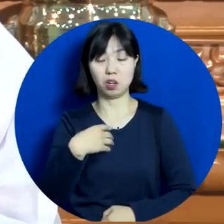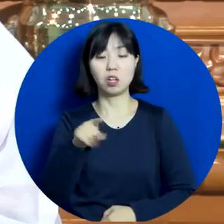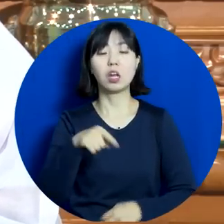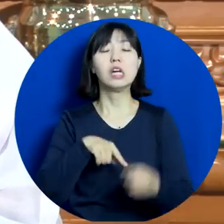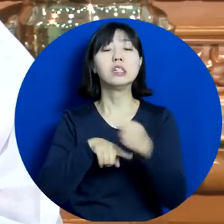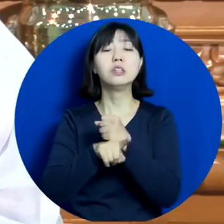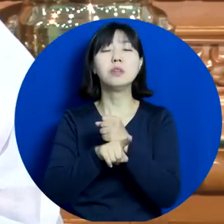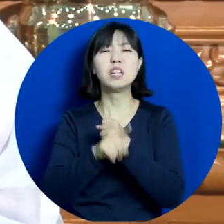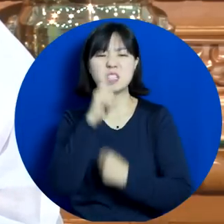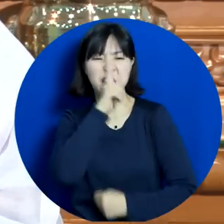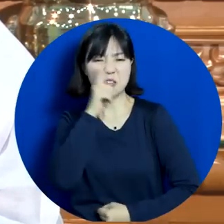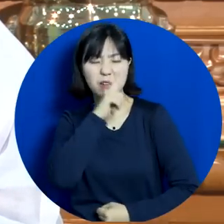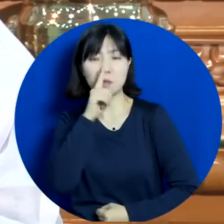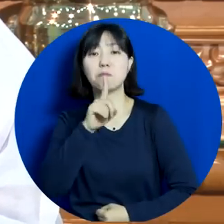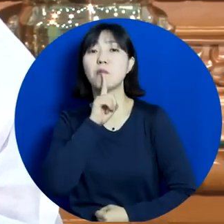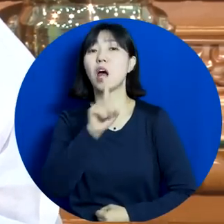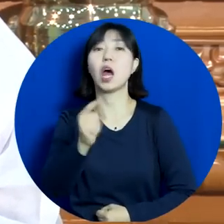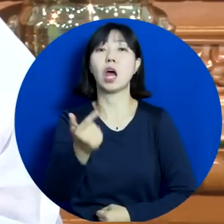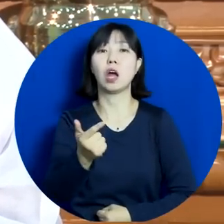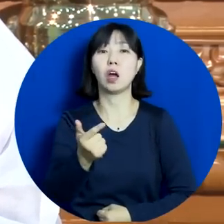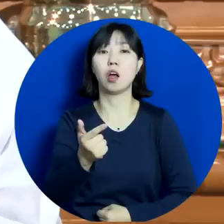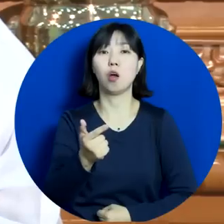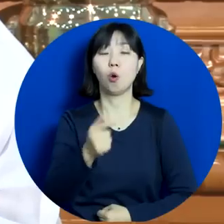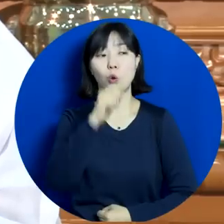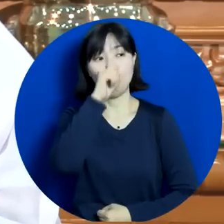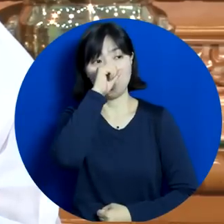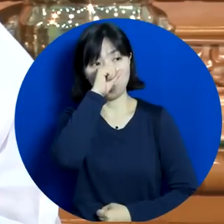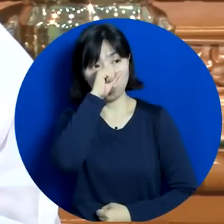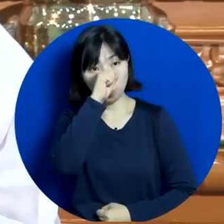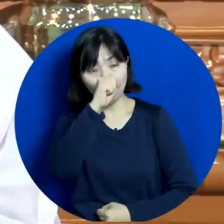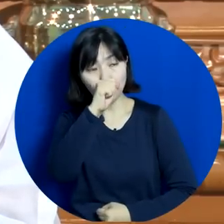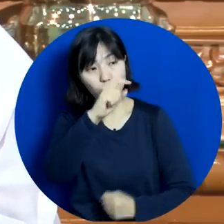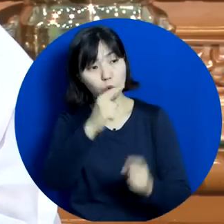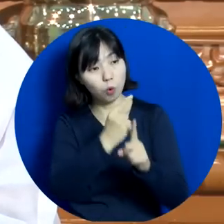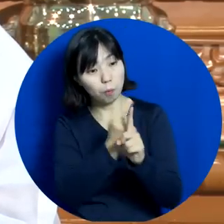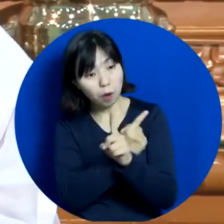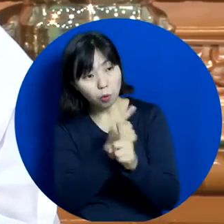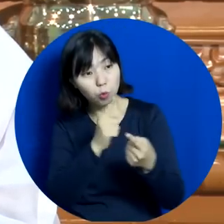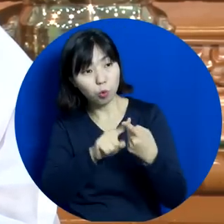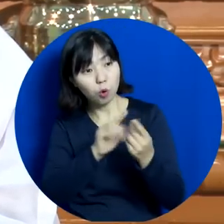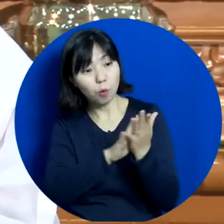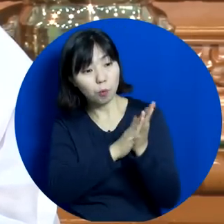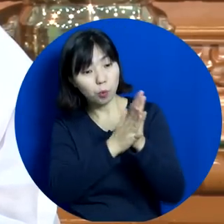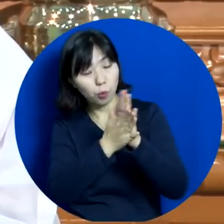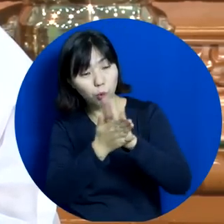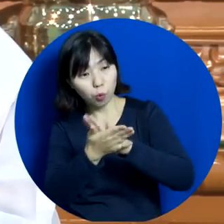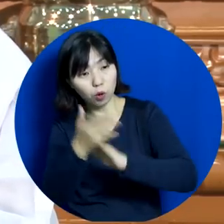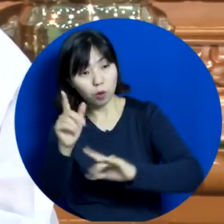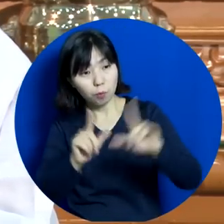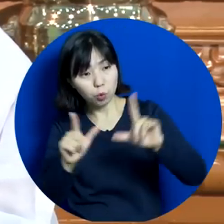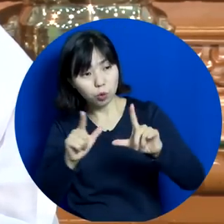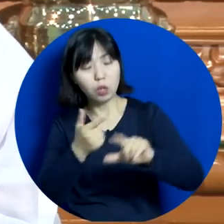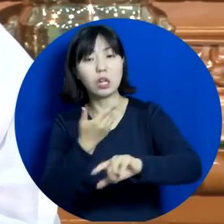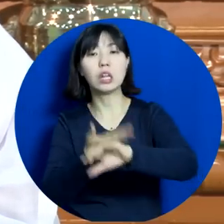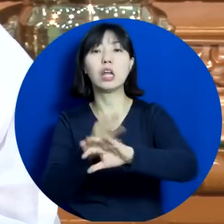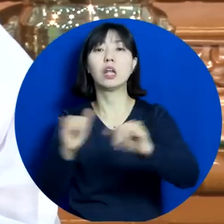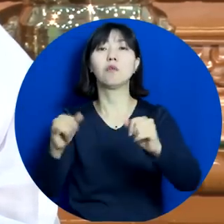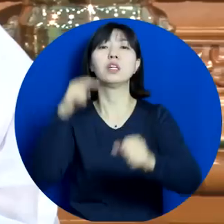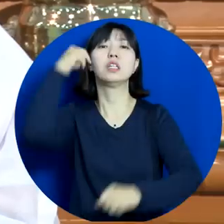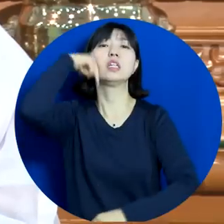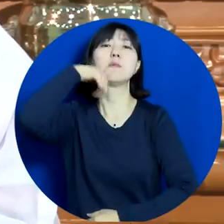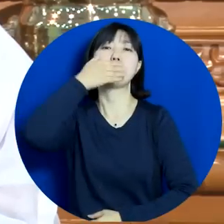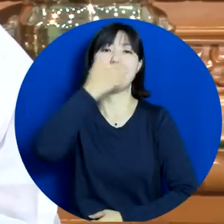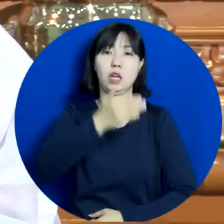의미로 변화를 다른 사람도 느낄 수 있게 된다. 그러려면 얼마쯤 해야